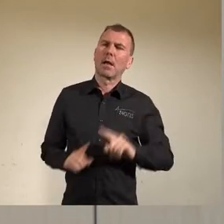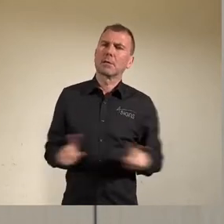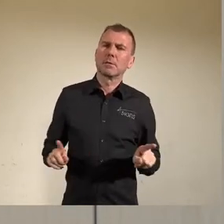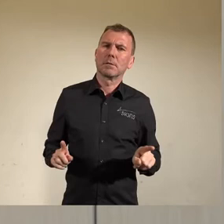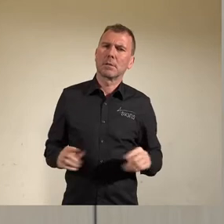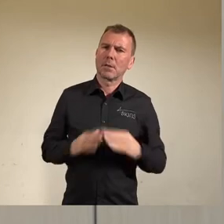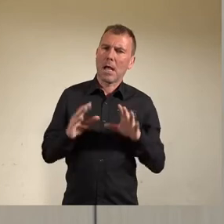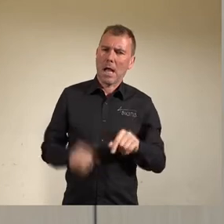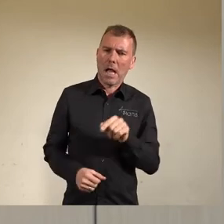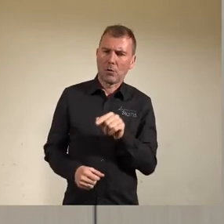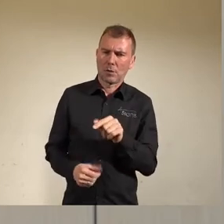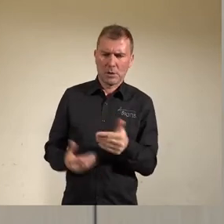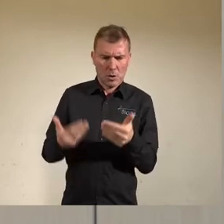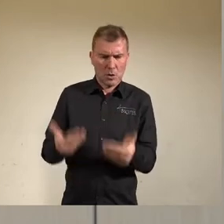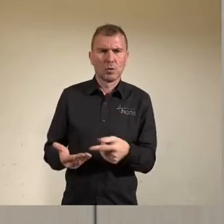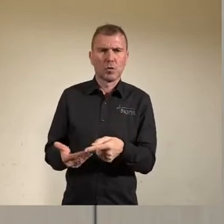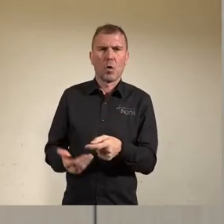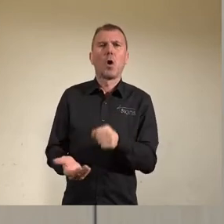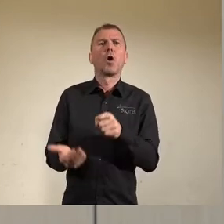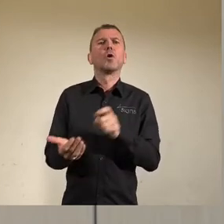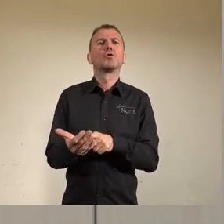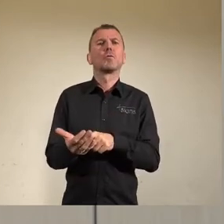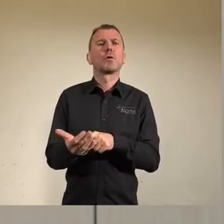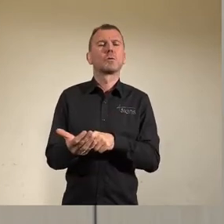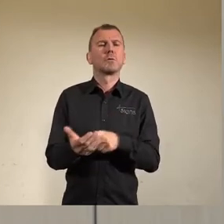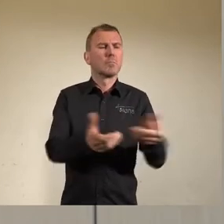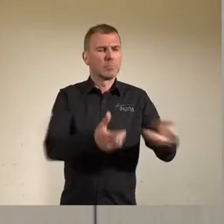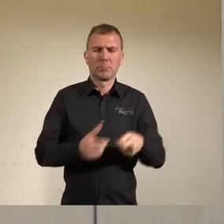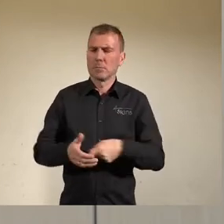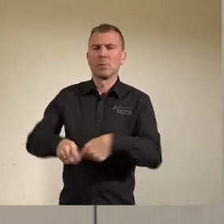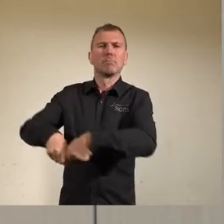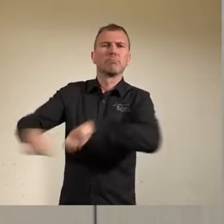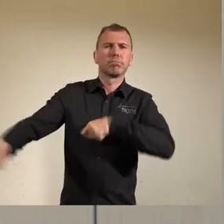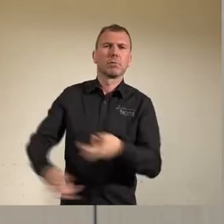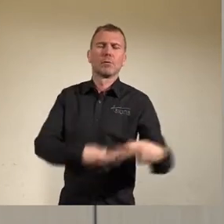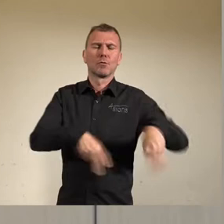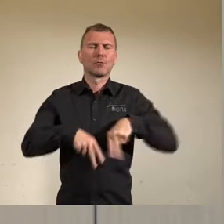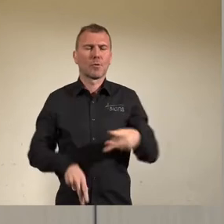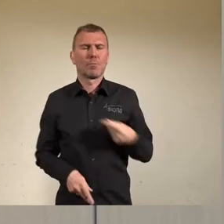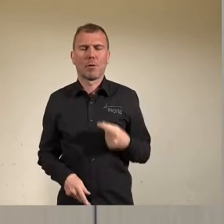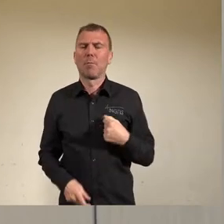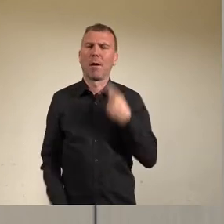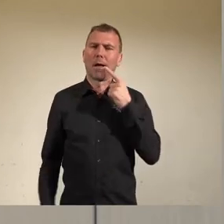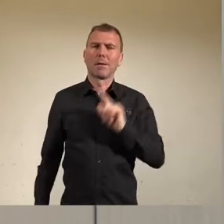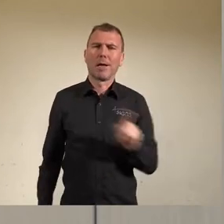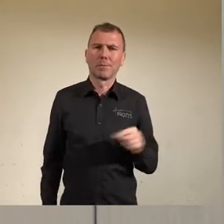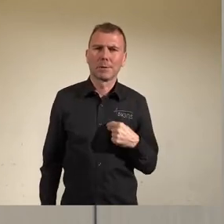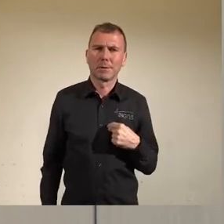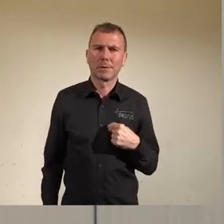Haushalt stante pede, also sofort mit einem Strich zurückbekommen werden. Aber es kann durchaus sein, dass